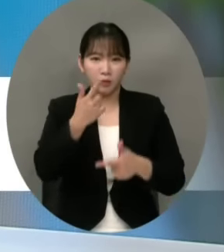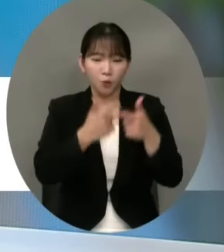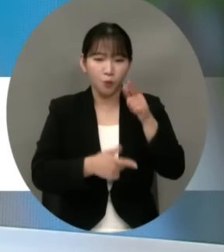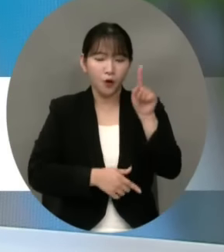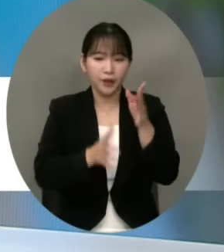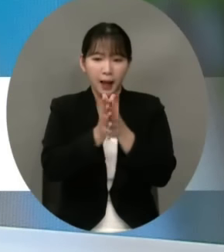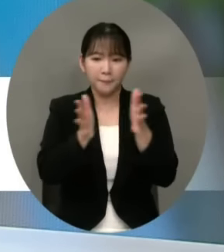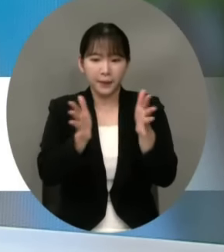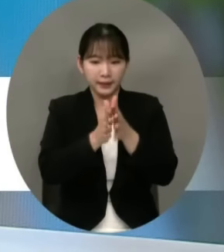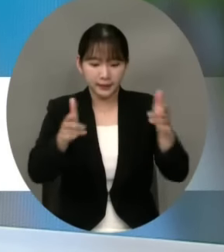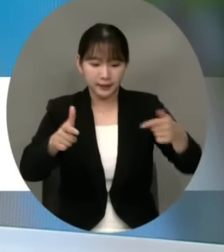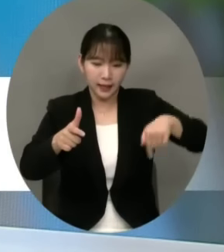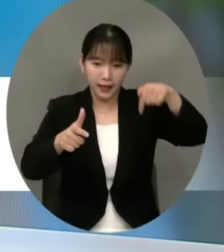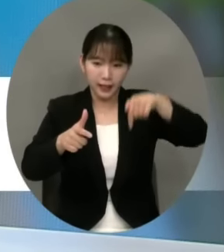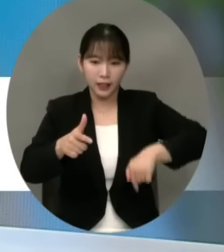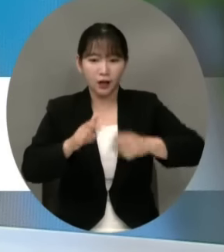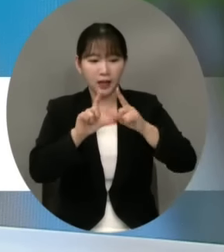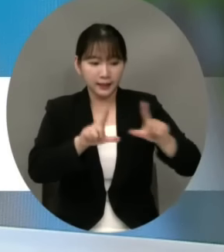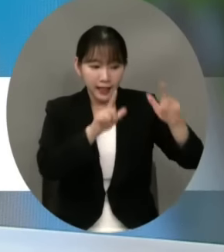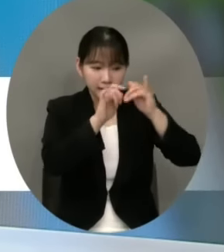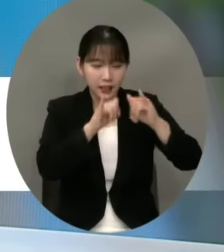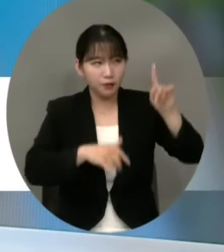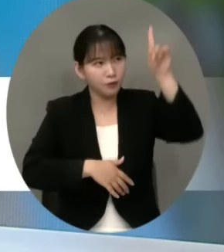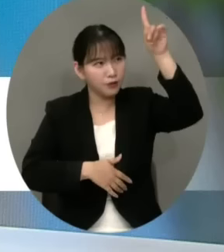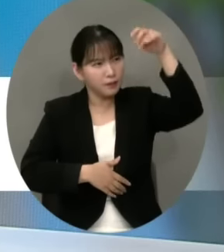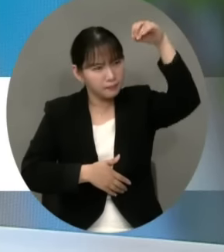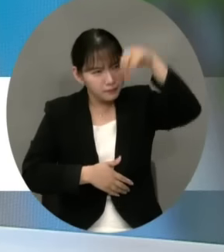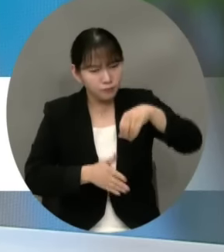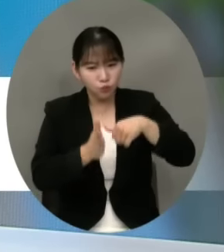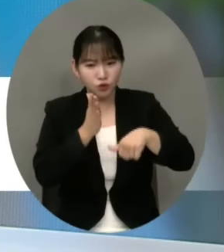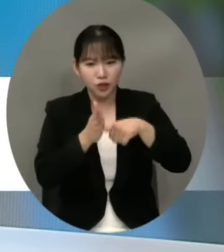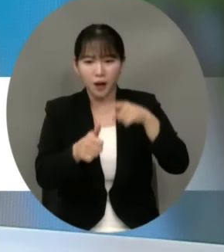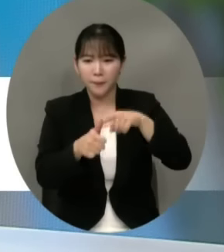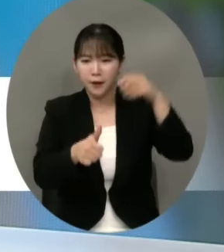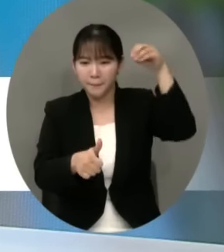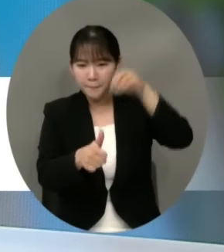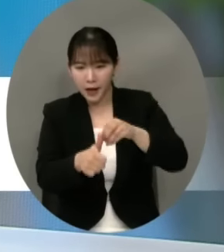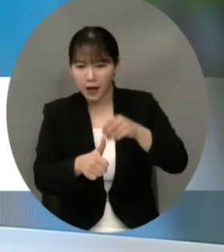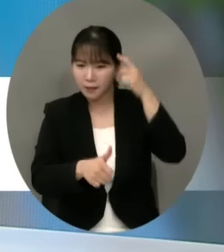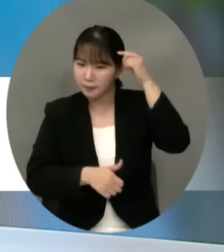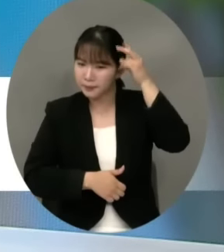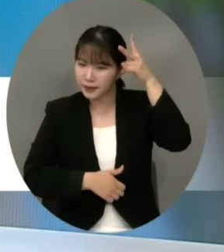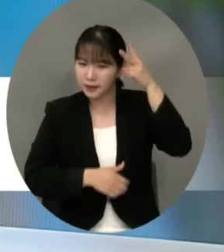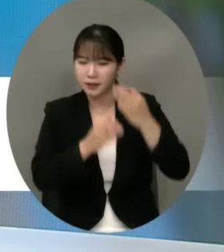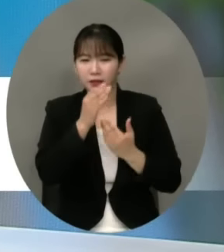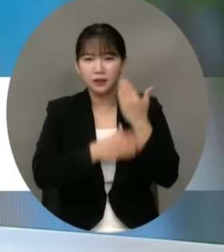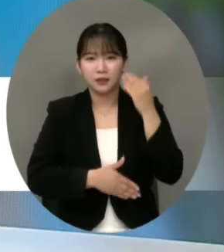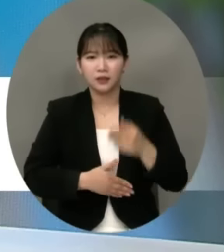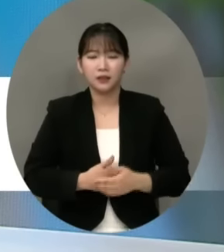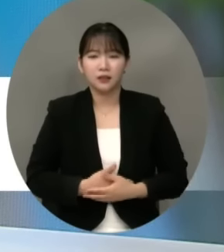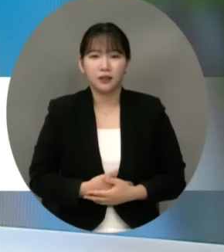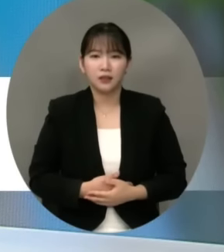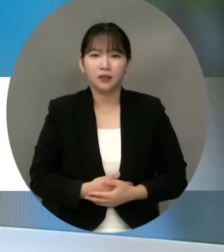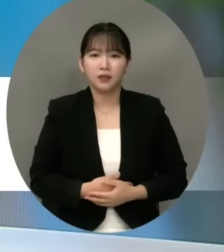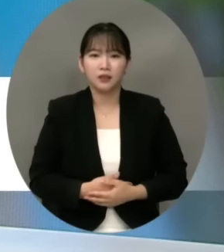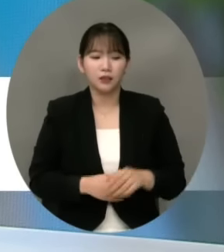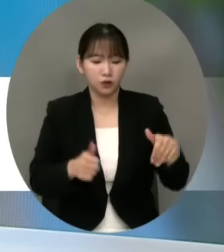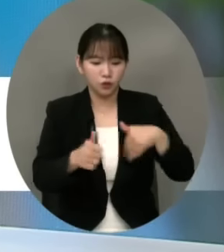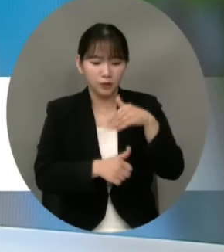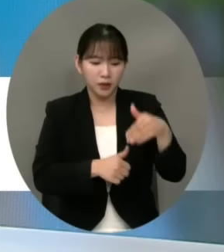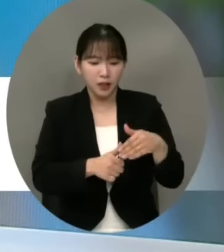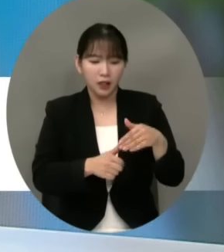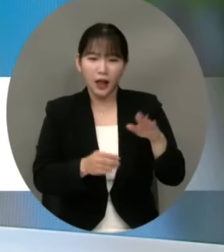목포의 한 아파트 단지 안에서 주민이 위층에서 떨어진 물건에 맞아 머리가 찢어지는 부상을 입었습니다.